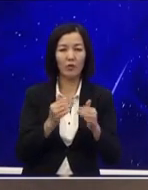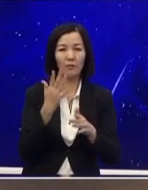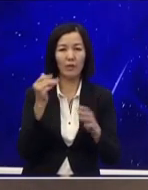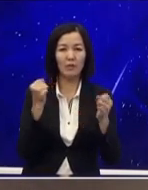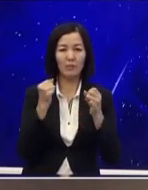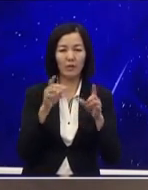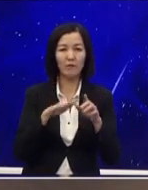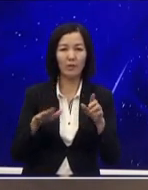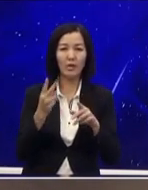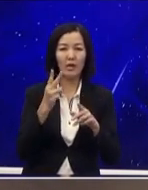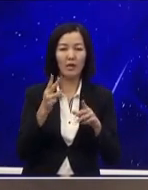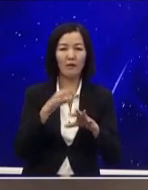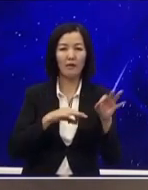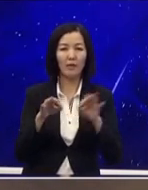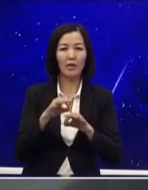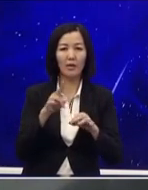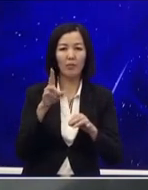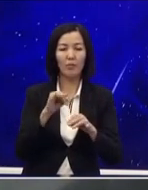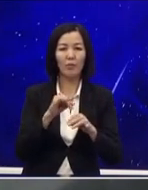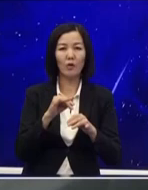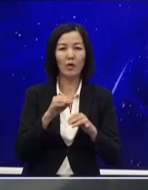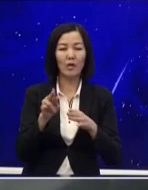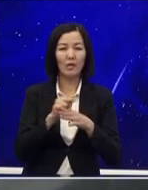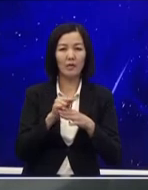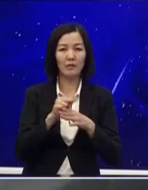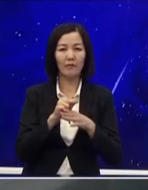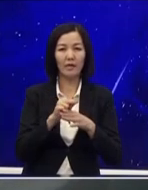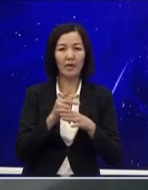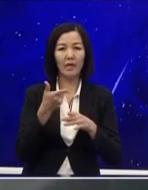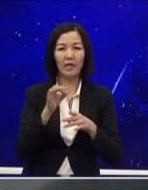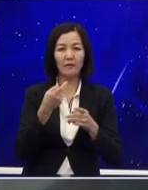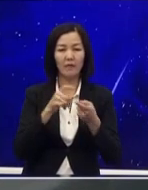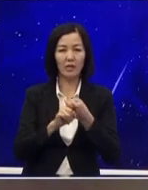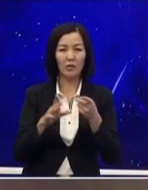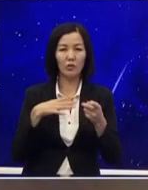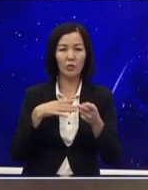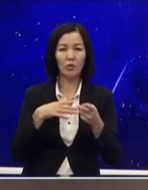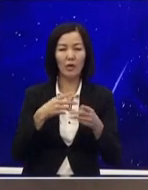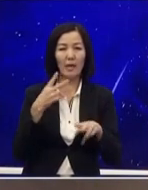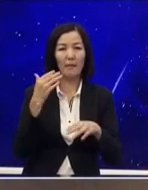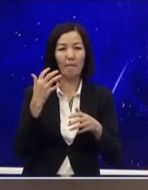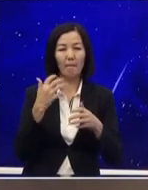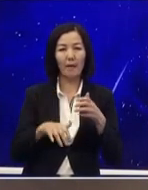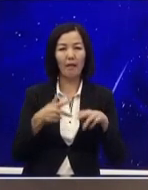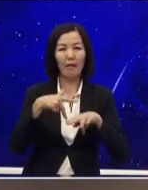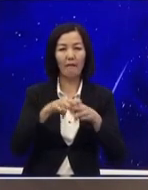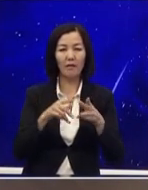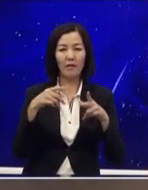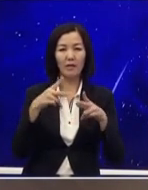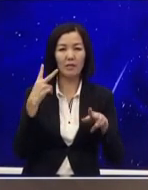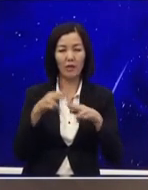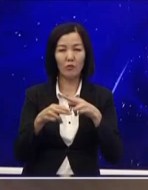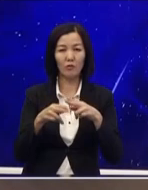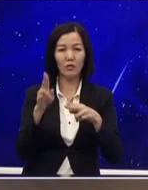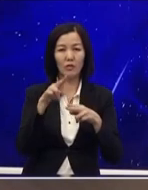спортивных площадок и 2 проекта по газификации школ. Больше половины уже сданы в эксплуатацию. Все остальные сдадут уже в декабре.